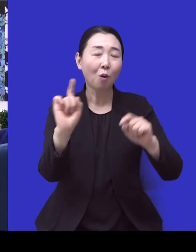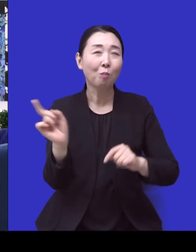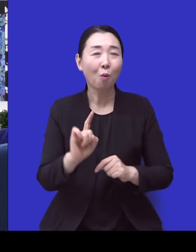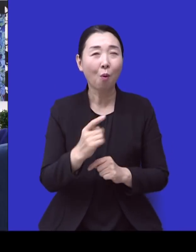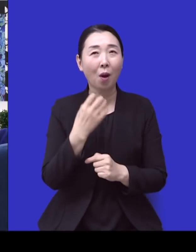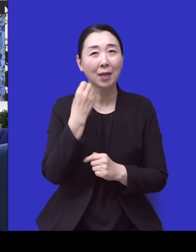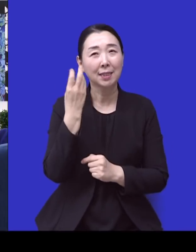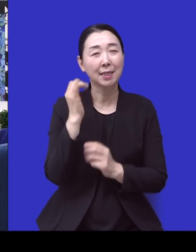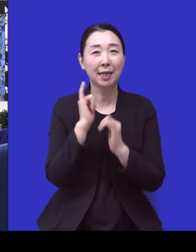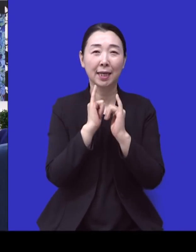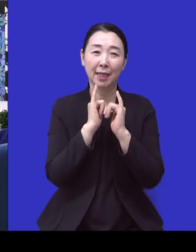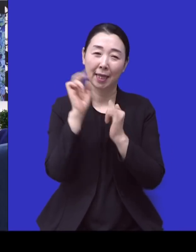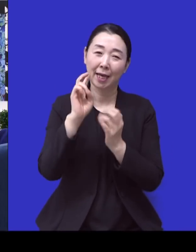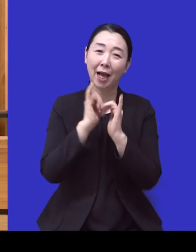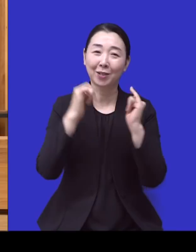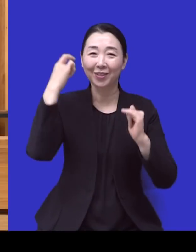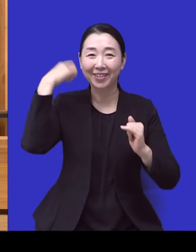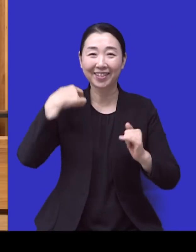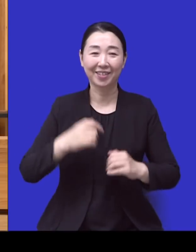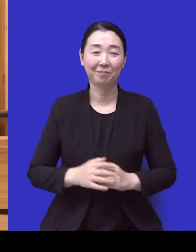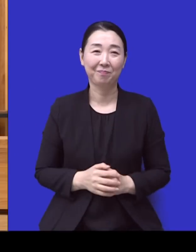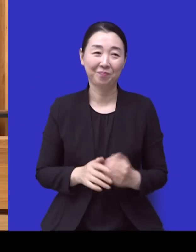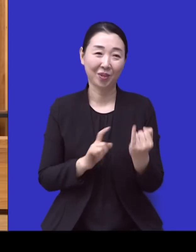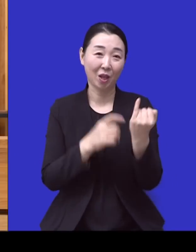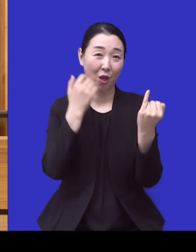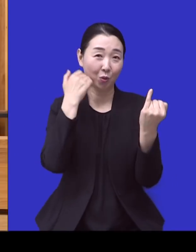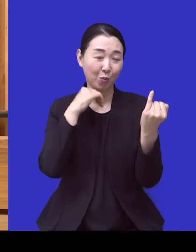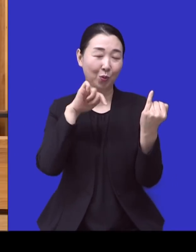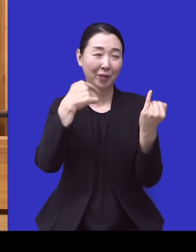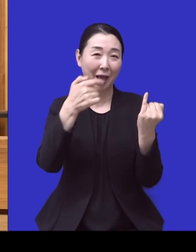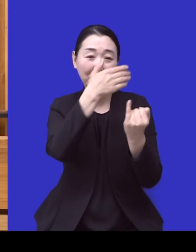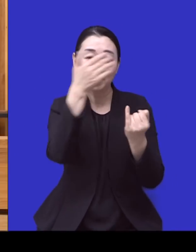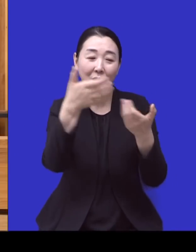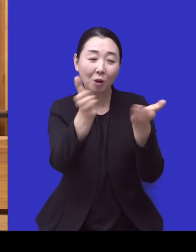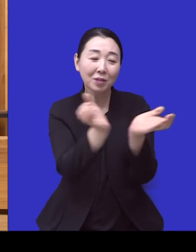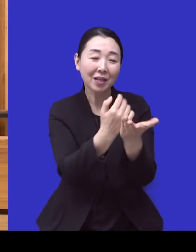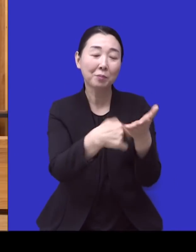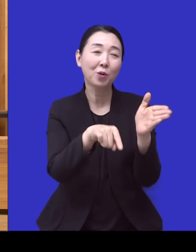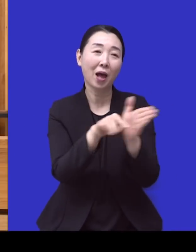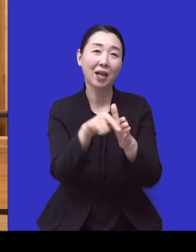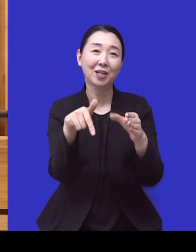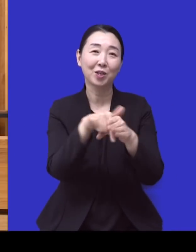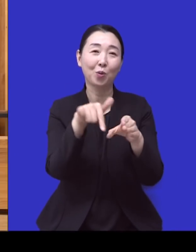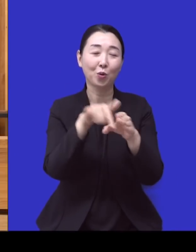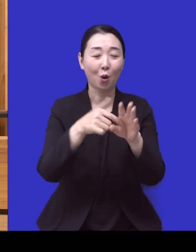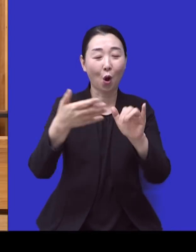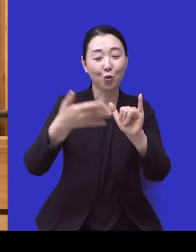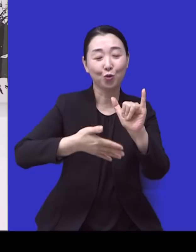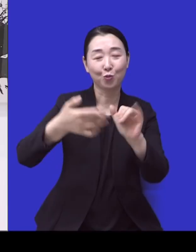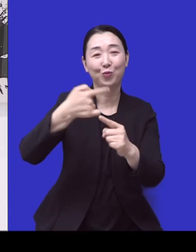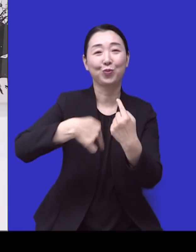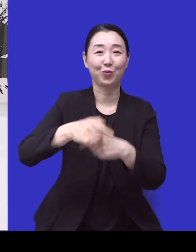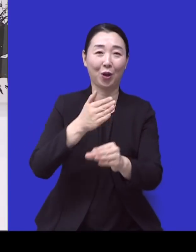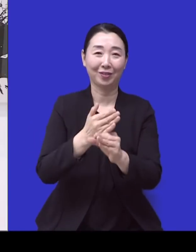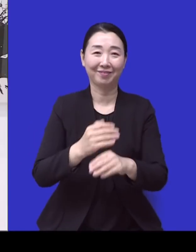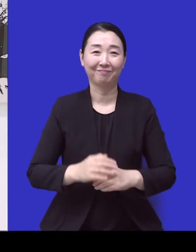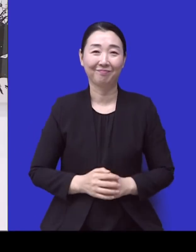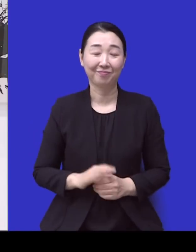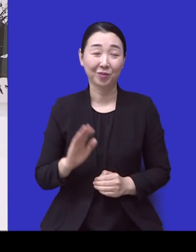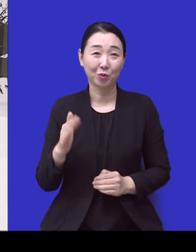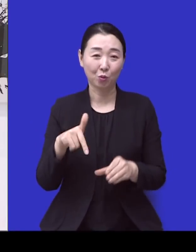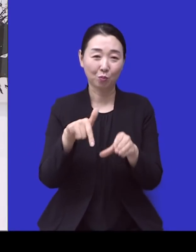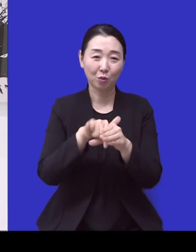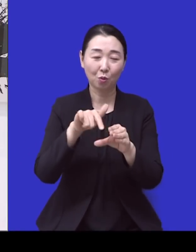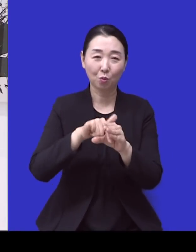신인 가수가 아닐까 하는 생각이 드는데요. 이분은 다음 세대를 위한 기독교 채널을 운영 중인 유튜버라고 하십니다. 네, 요즘에